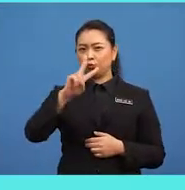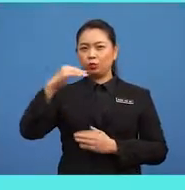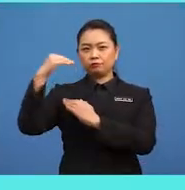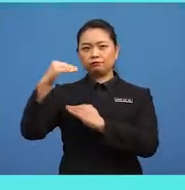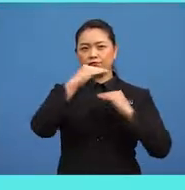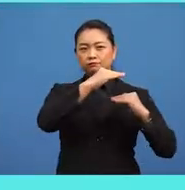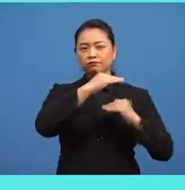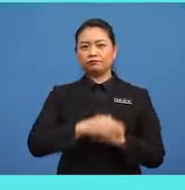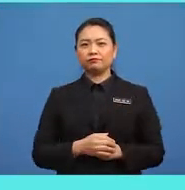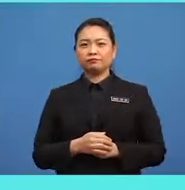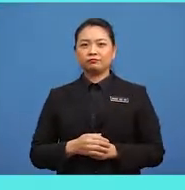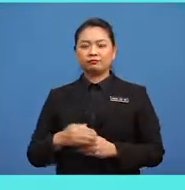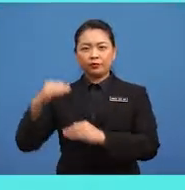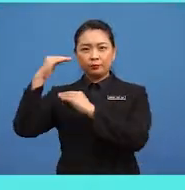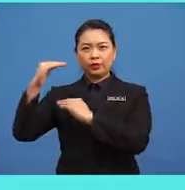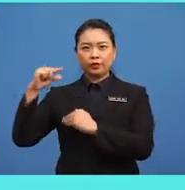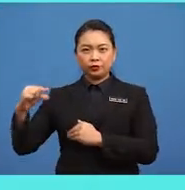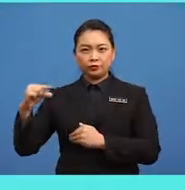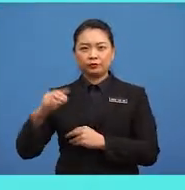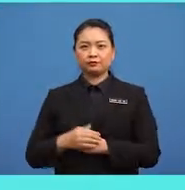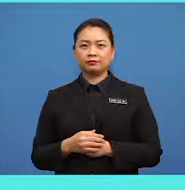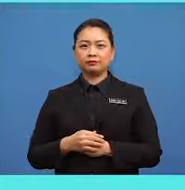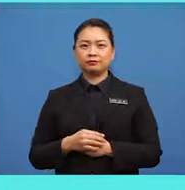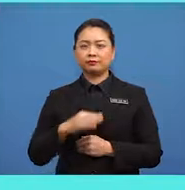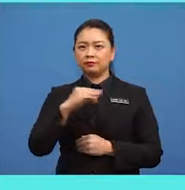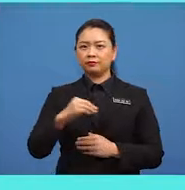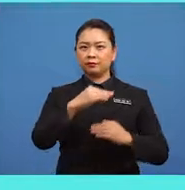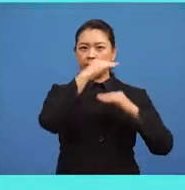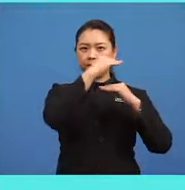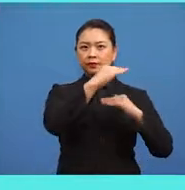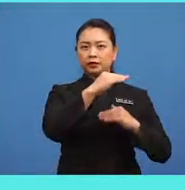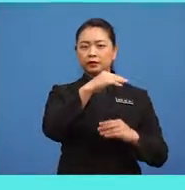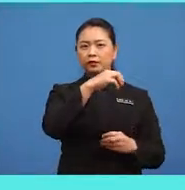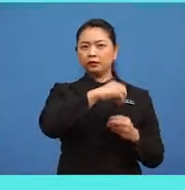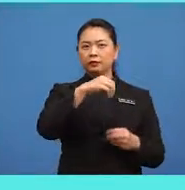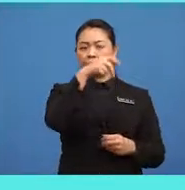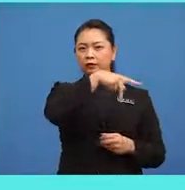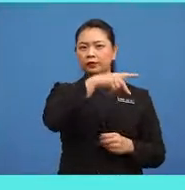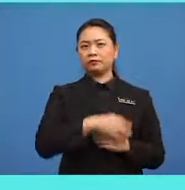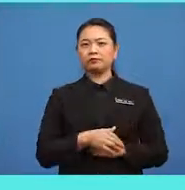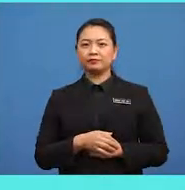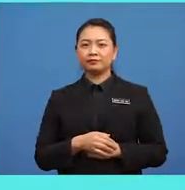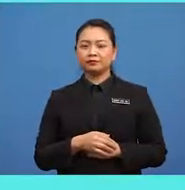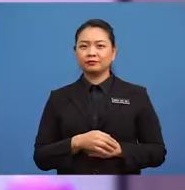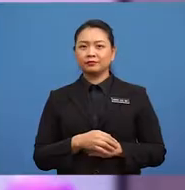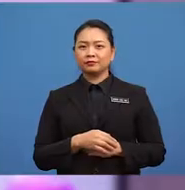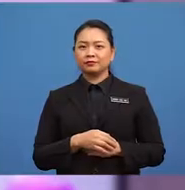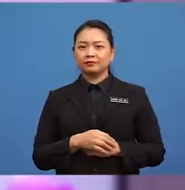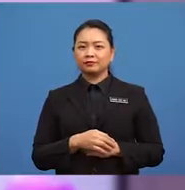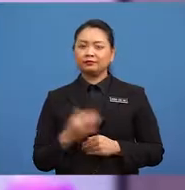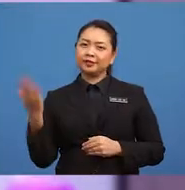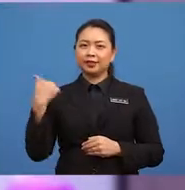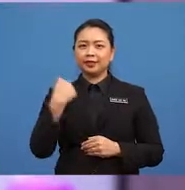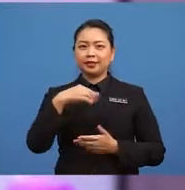peringkat, iaitu peringkat glikolisis dan peringkat pengoksidaan piruvat. Mari